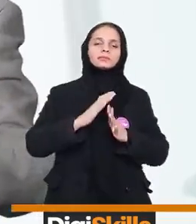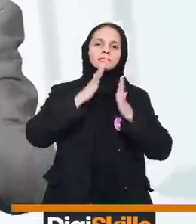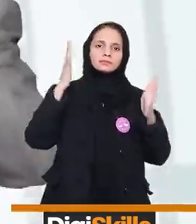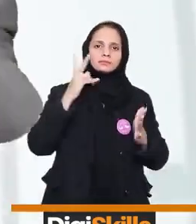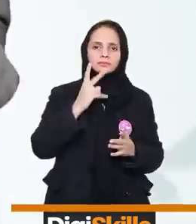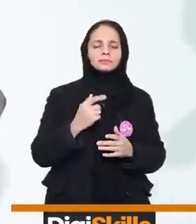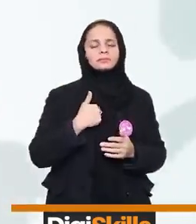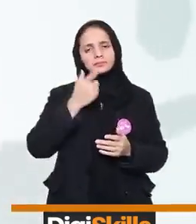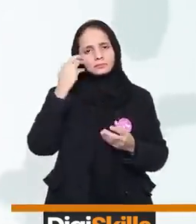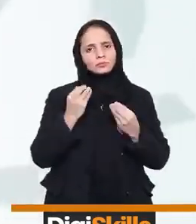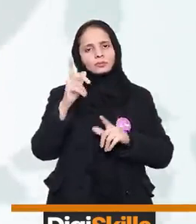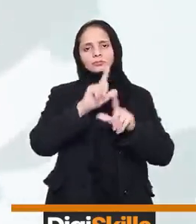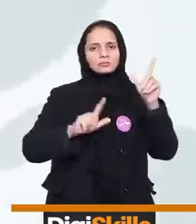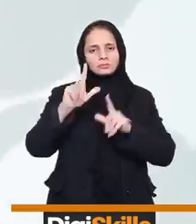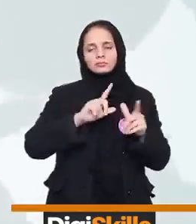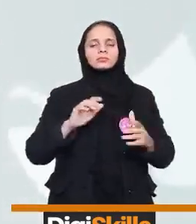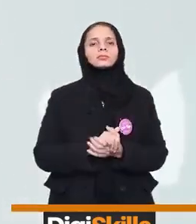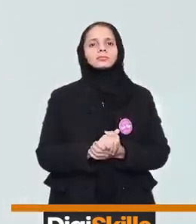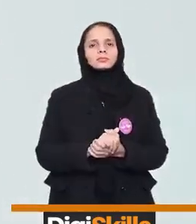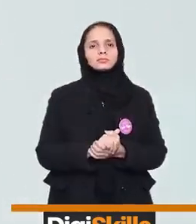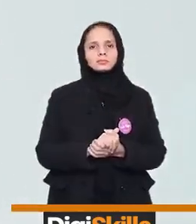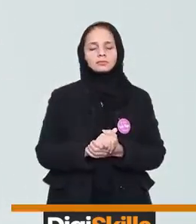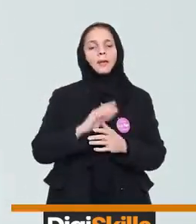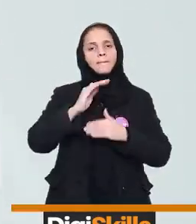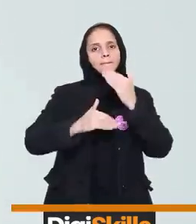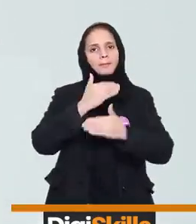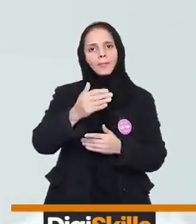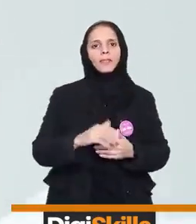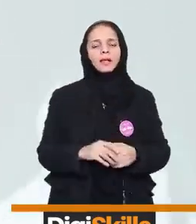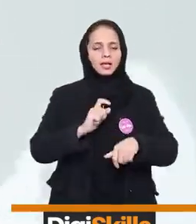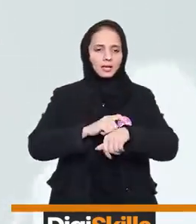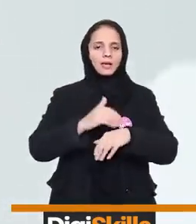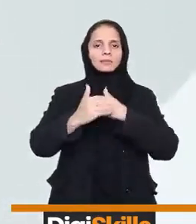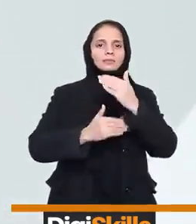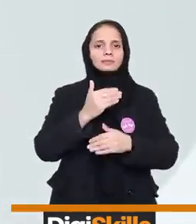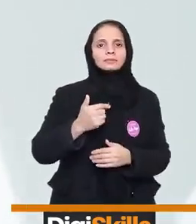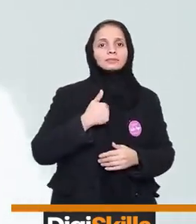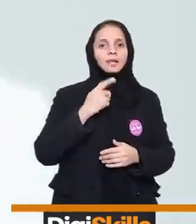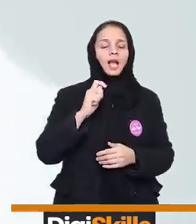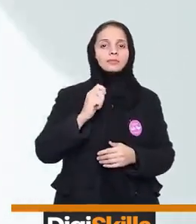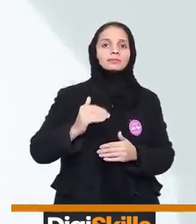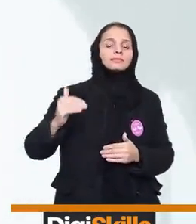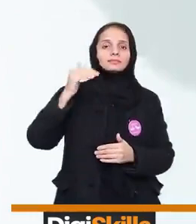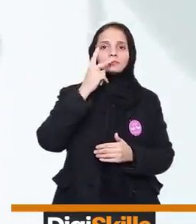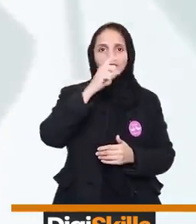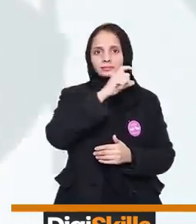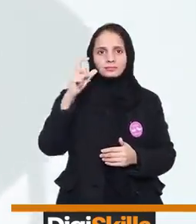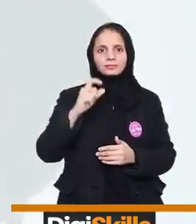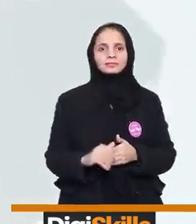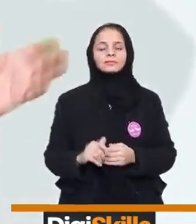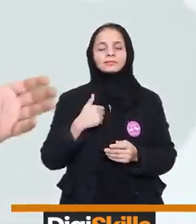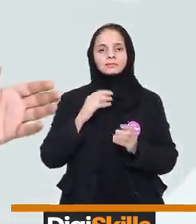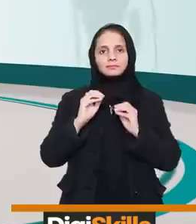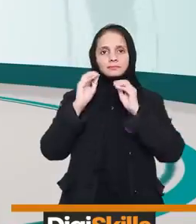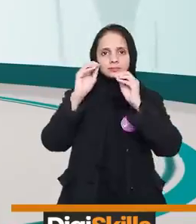کو ایکسپینڈ کرتے ہیں. I started as a graphic designer and then with the period of time as my profile grew I